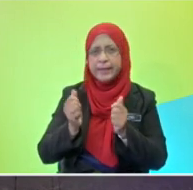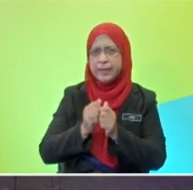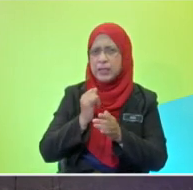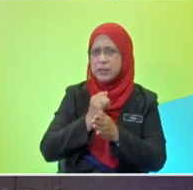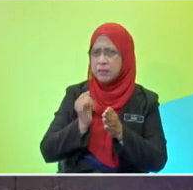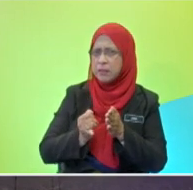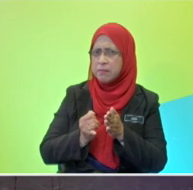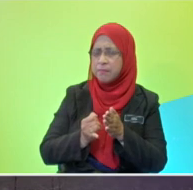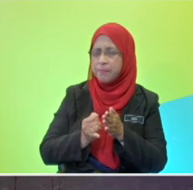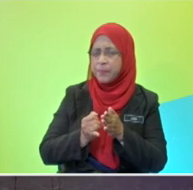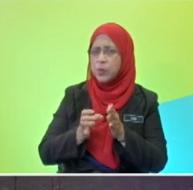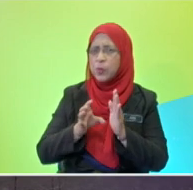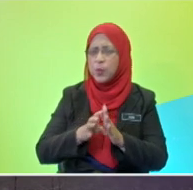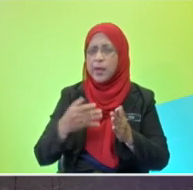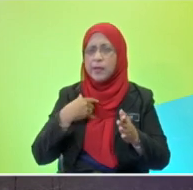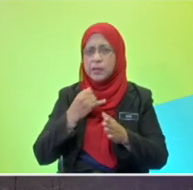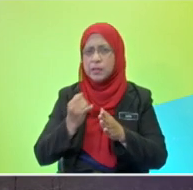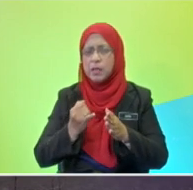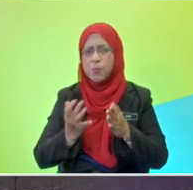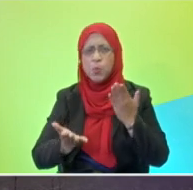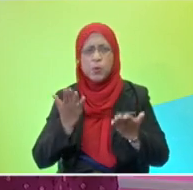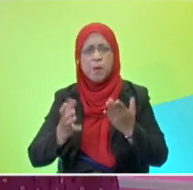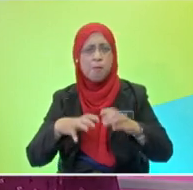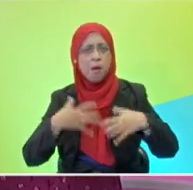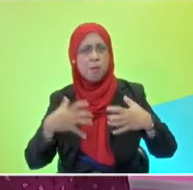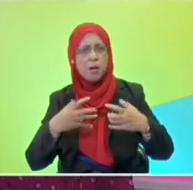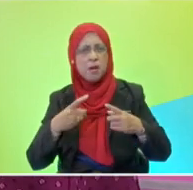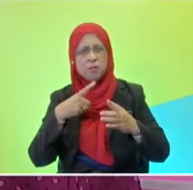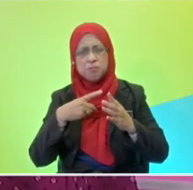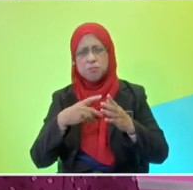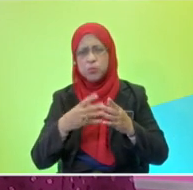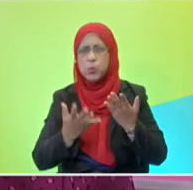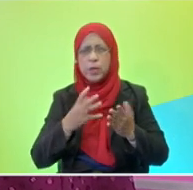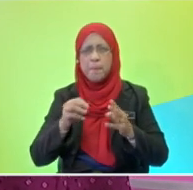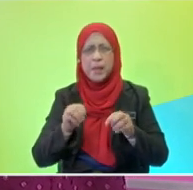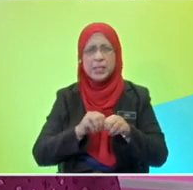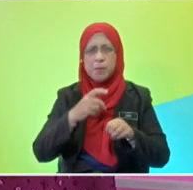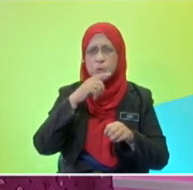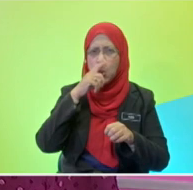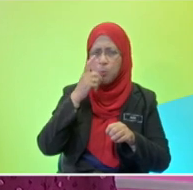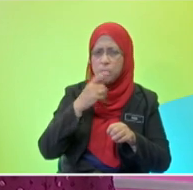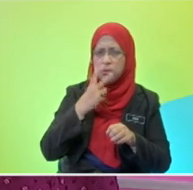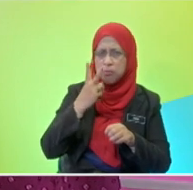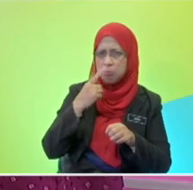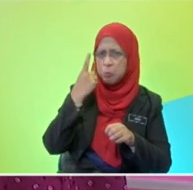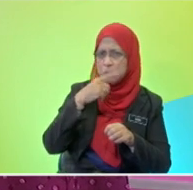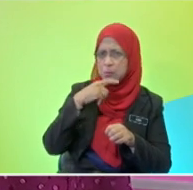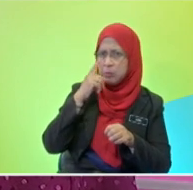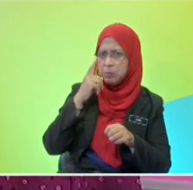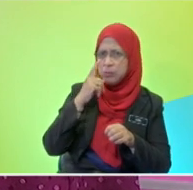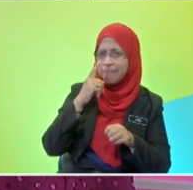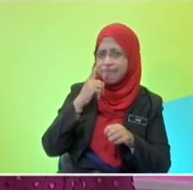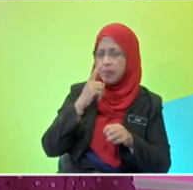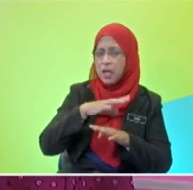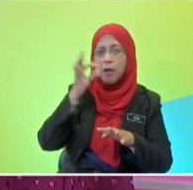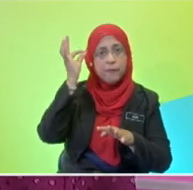Jiran kita tuh Mungkin dia itu marah-marah kita di macam sombong jangan kenapa dia ini tak suka aku dibuat salah dengan dia kita hendaklah berbaik